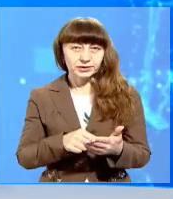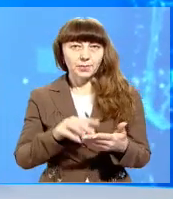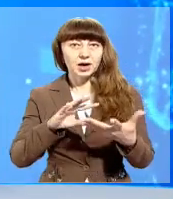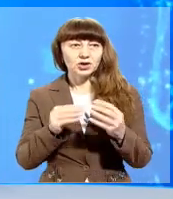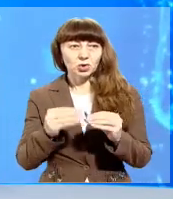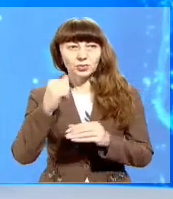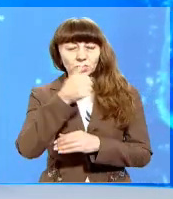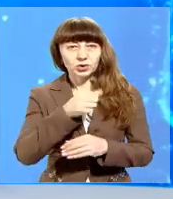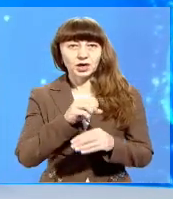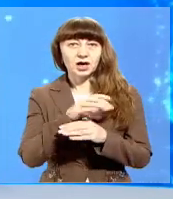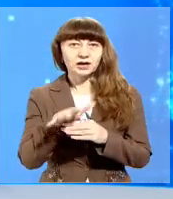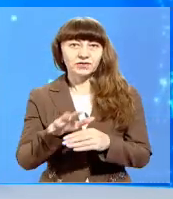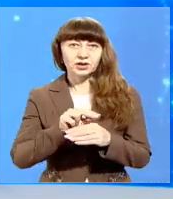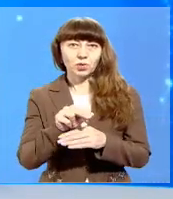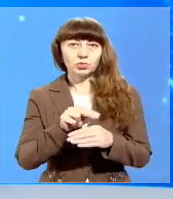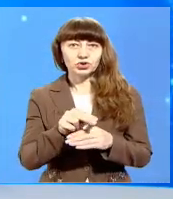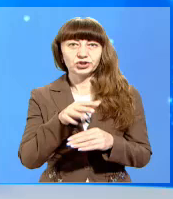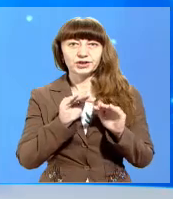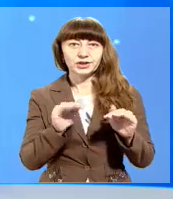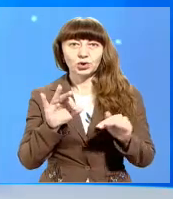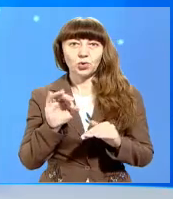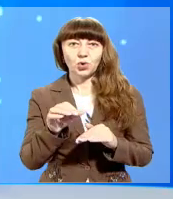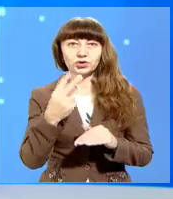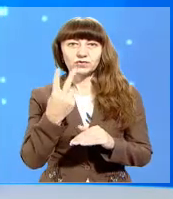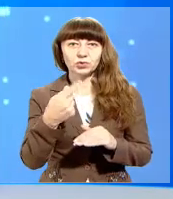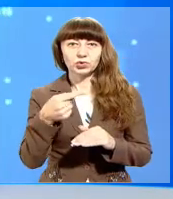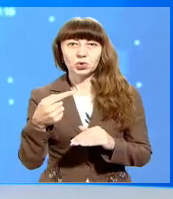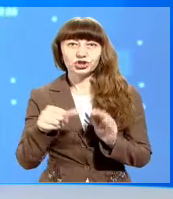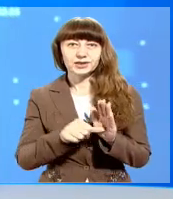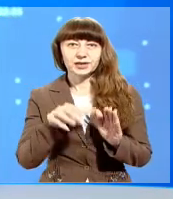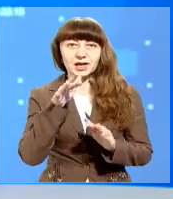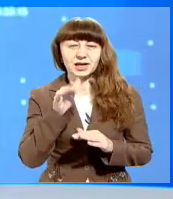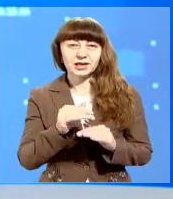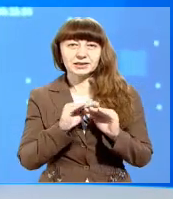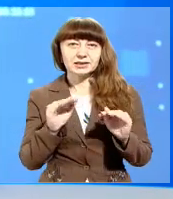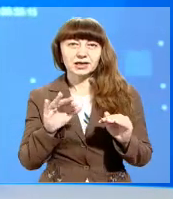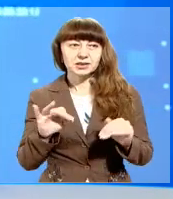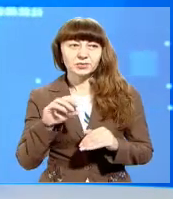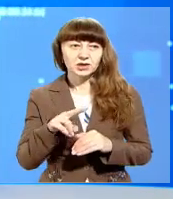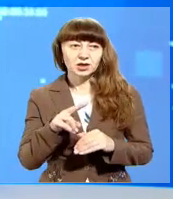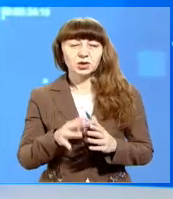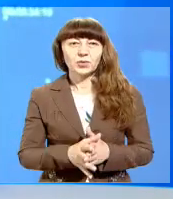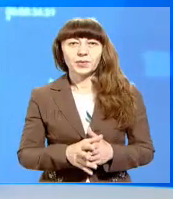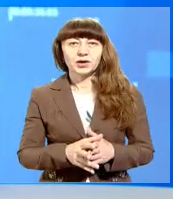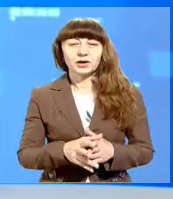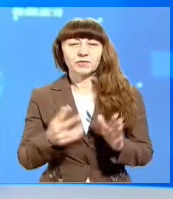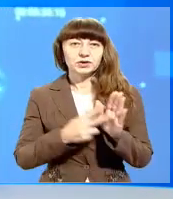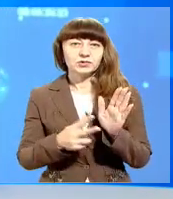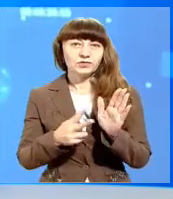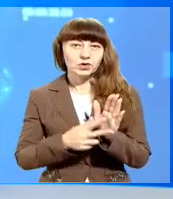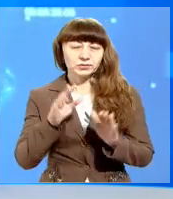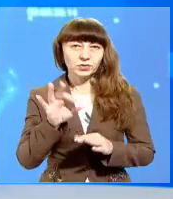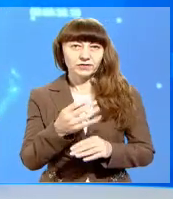бойынша қалада 2 мен 6 жас аралығындағы балаларды мектепке дейінгі білім берумен қамту 88% құрады. Осы